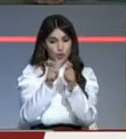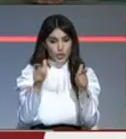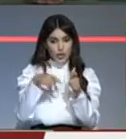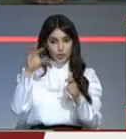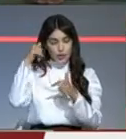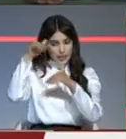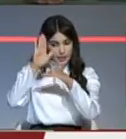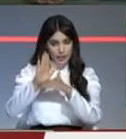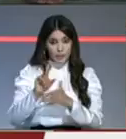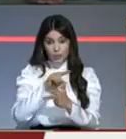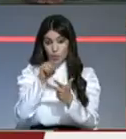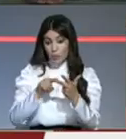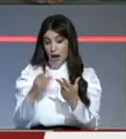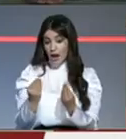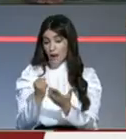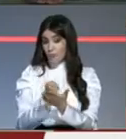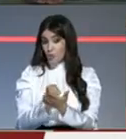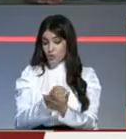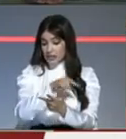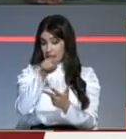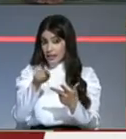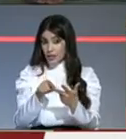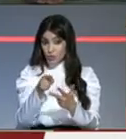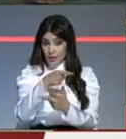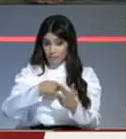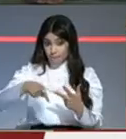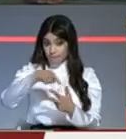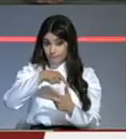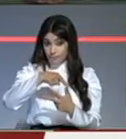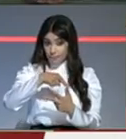في التوجهات والبنوك من خلالها اه